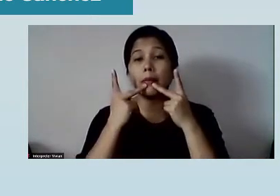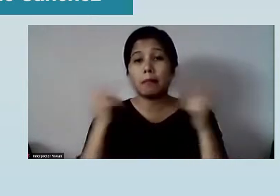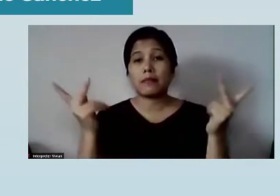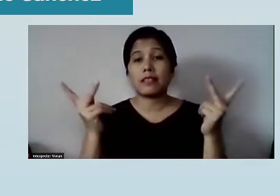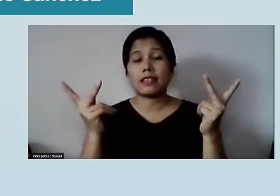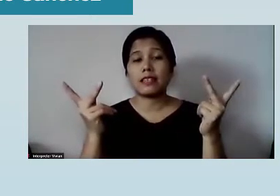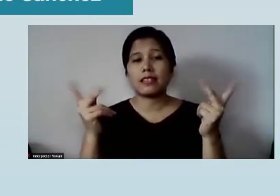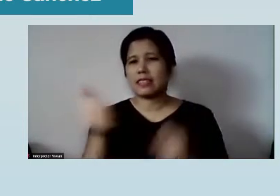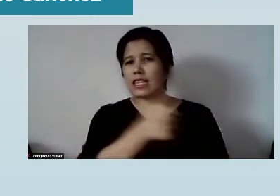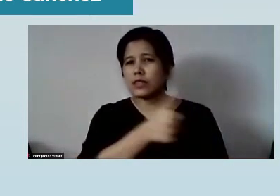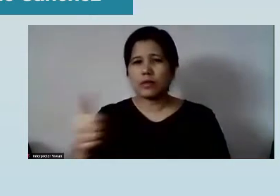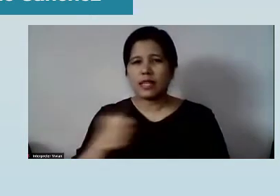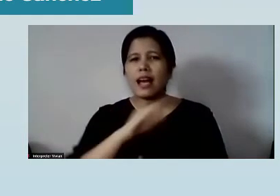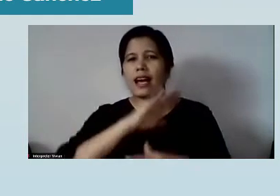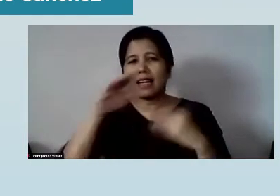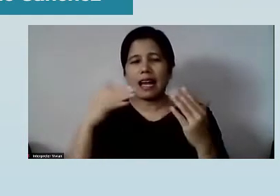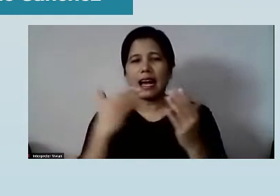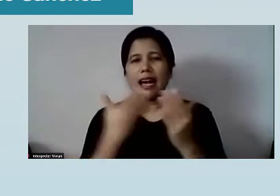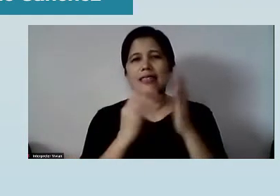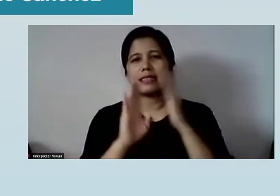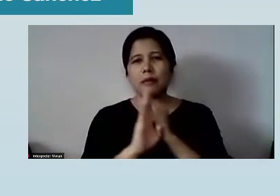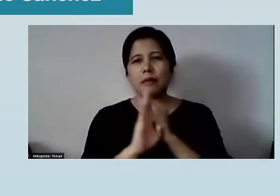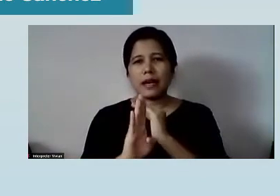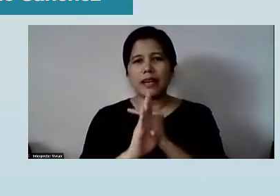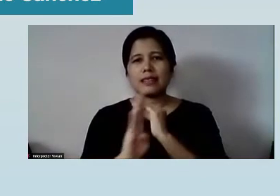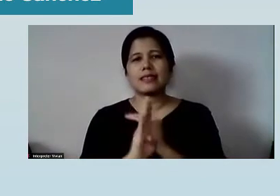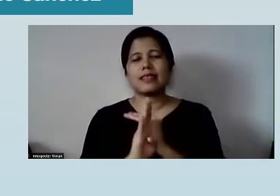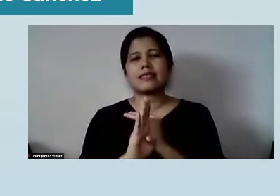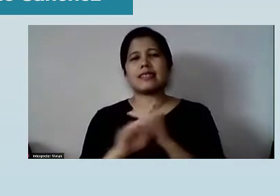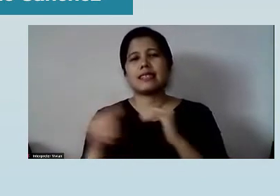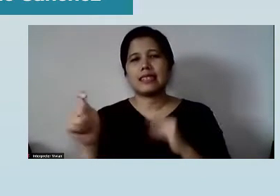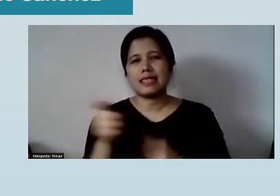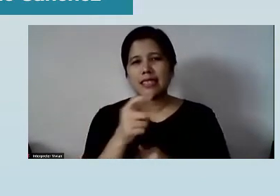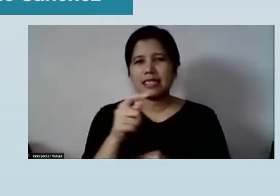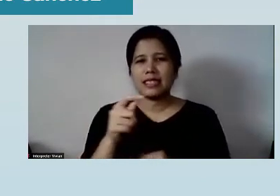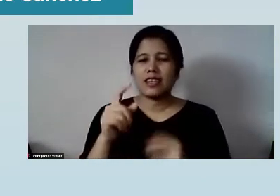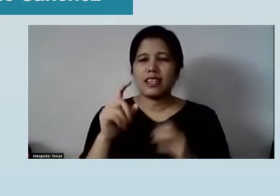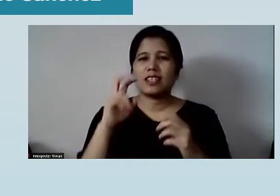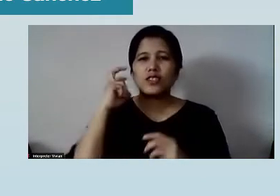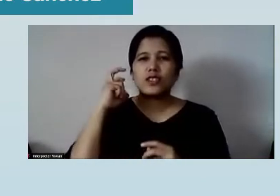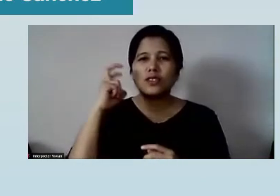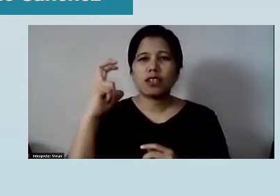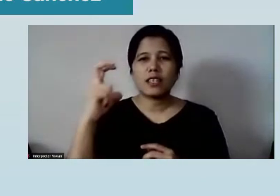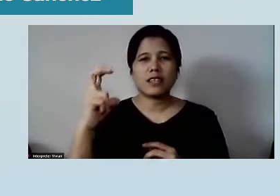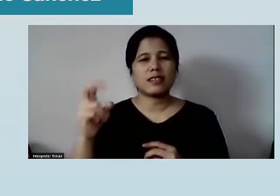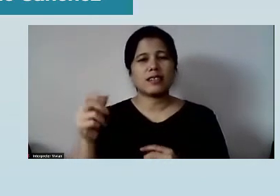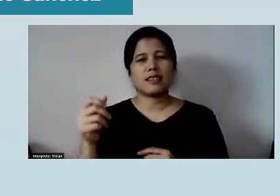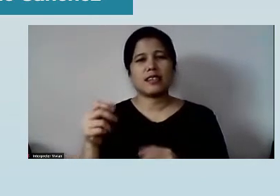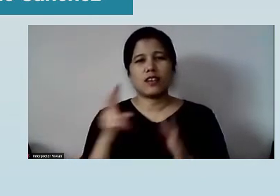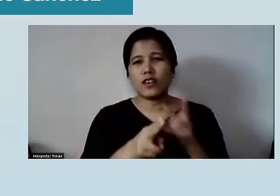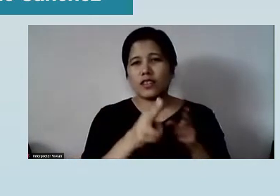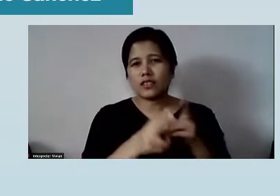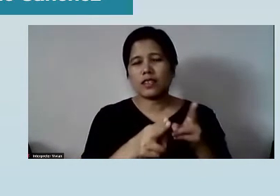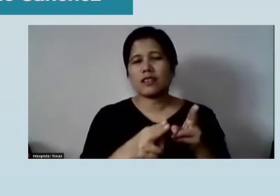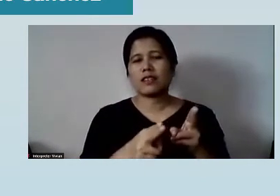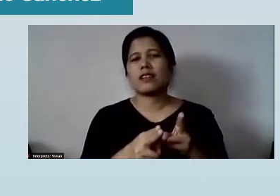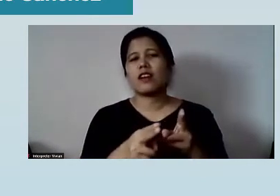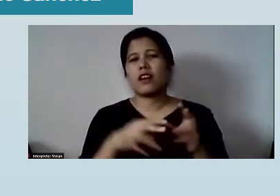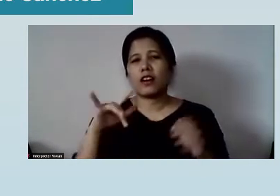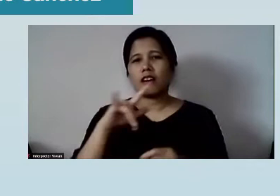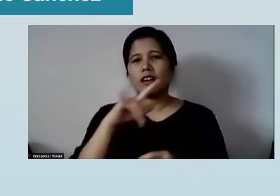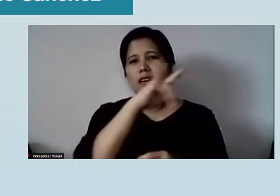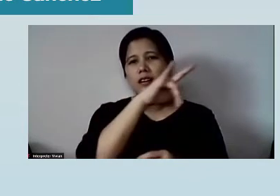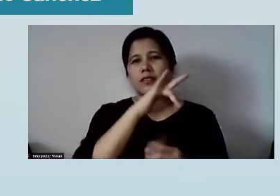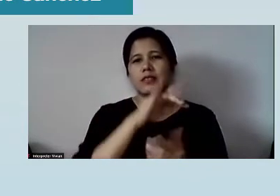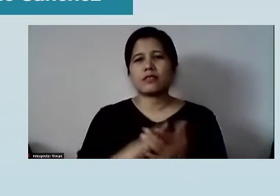transportation, lahat na mga buses, jeepneys, trains, inter-island vessels, and domestic aircrafts.